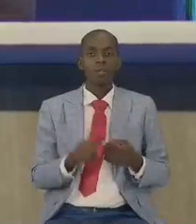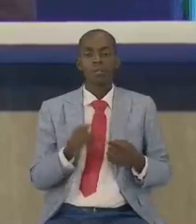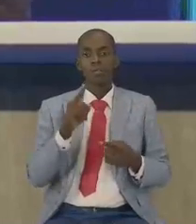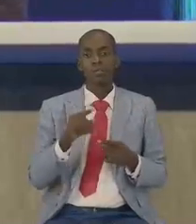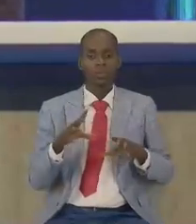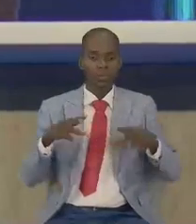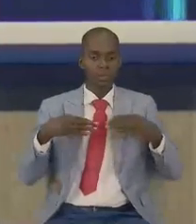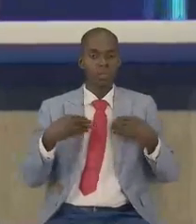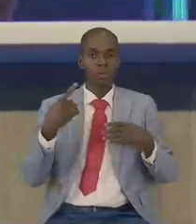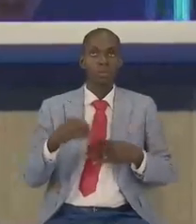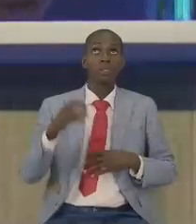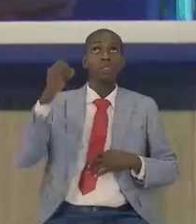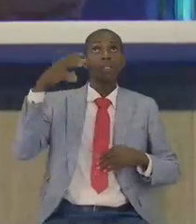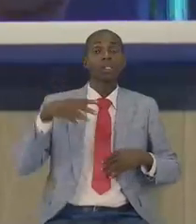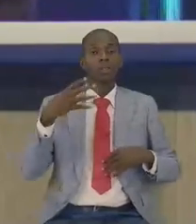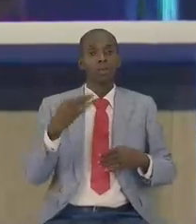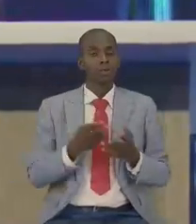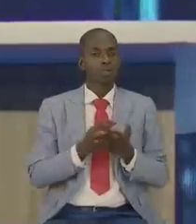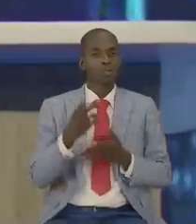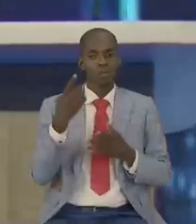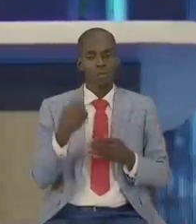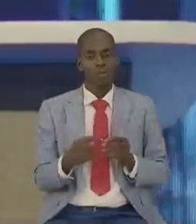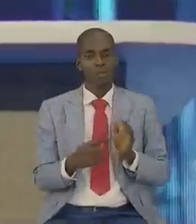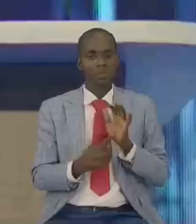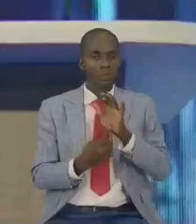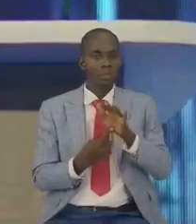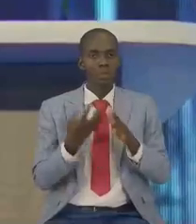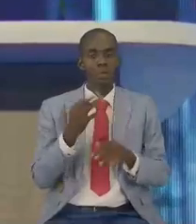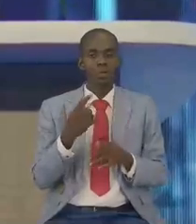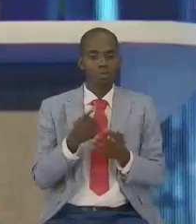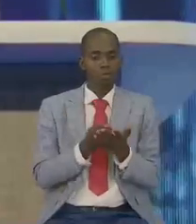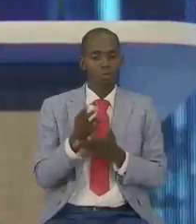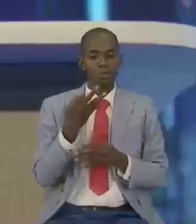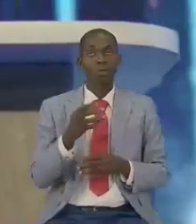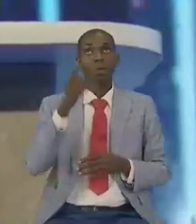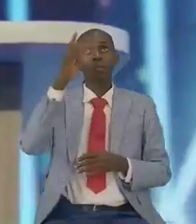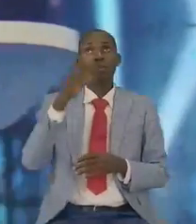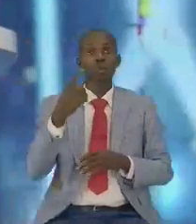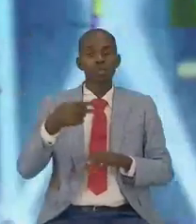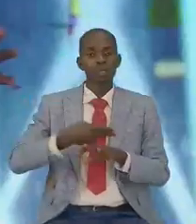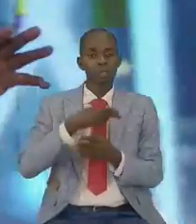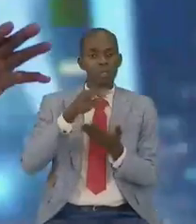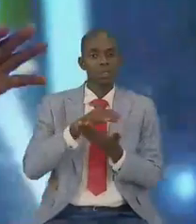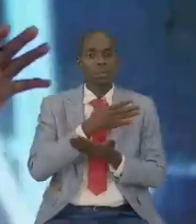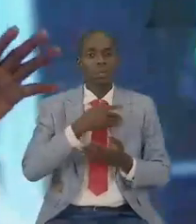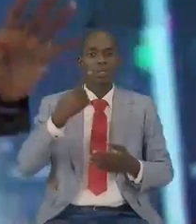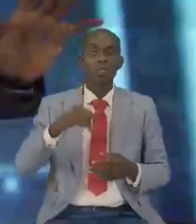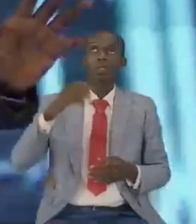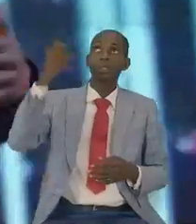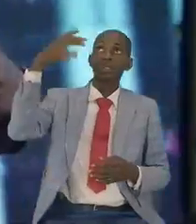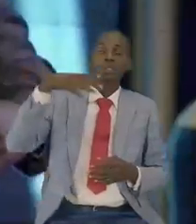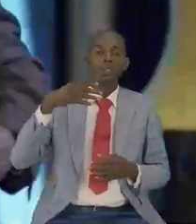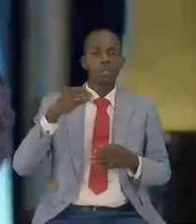la lumière de vérité, la révélation de la vérité de Dieu, la lampe et la lumière dans ta